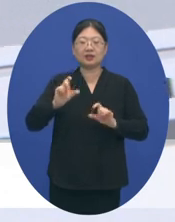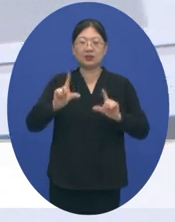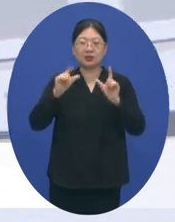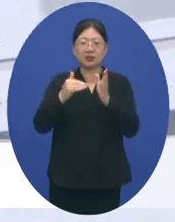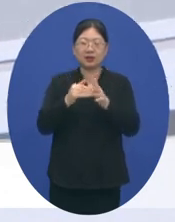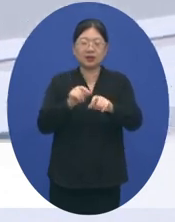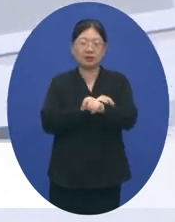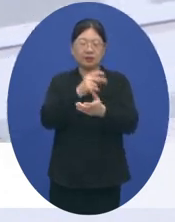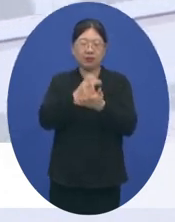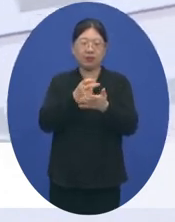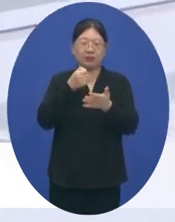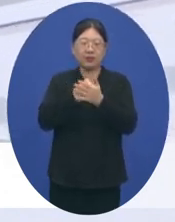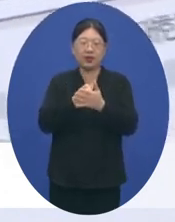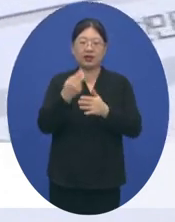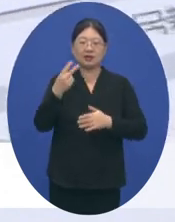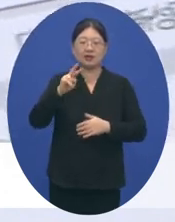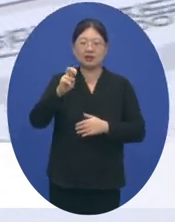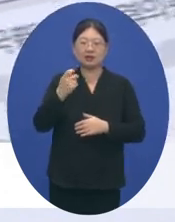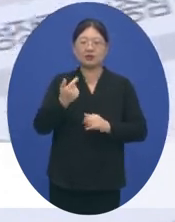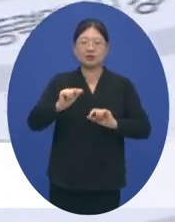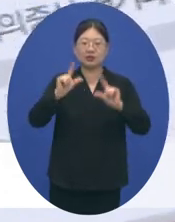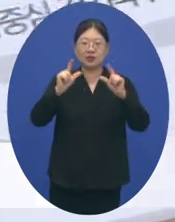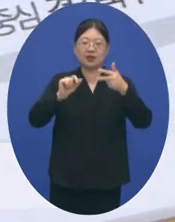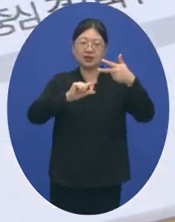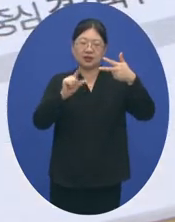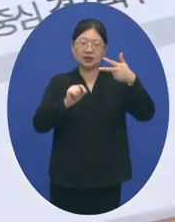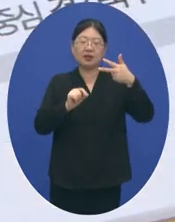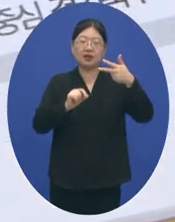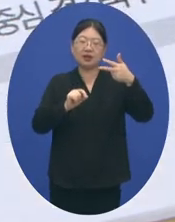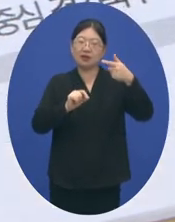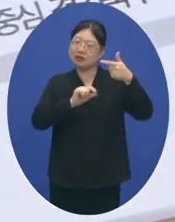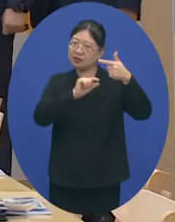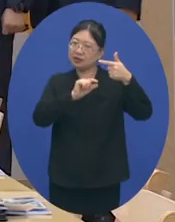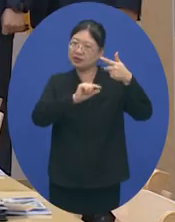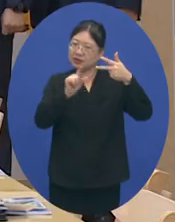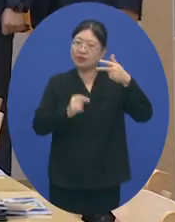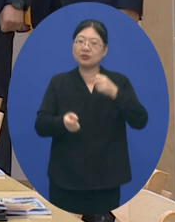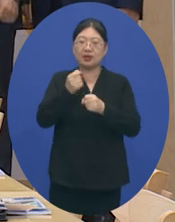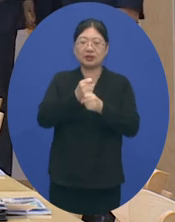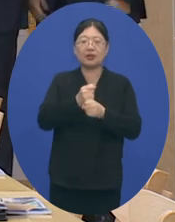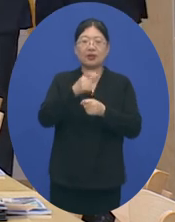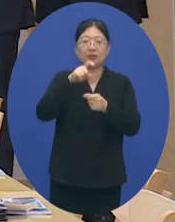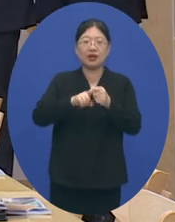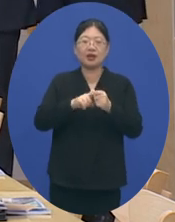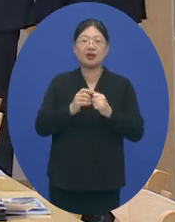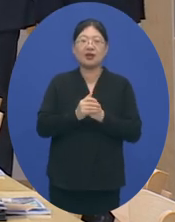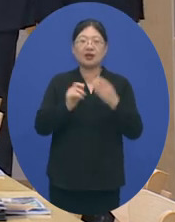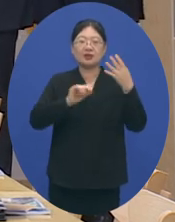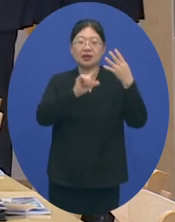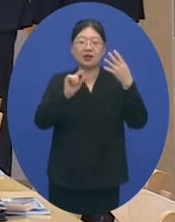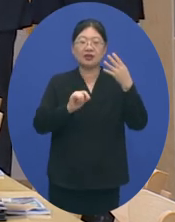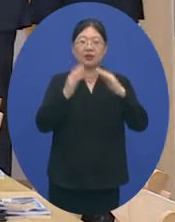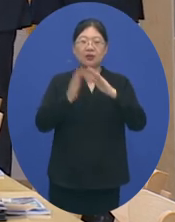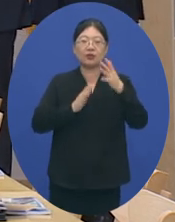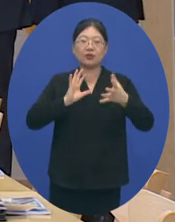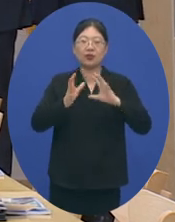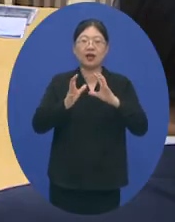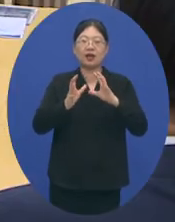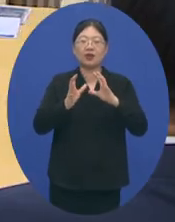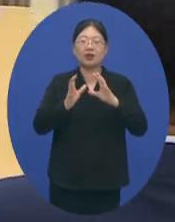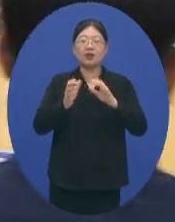특별법을 제정한 후 2026년 7월 출범시키겠다는 게 목표입니다. 4월엔 공론화위원회가 본격적으로